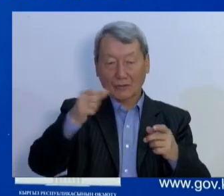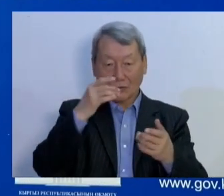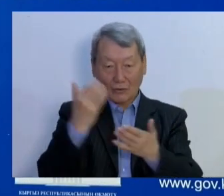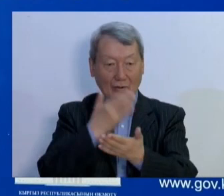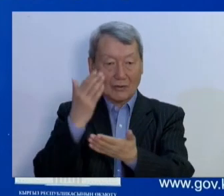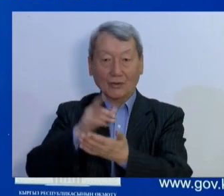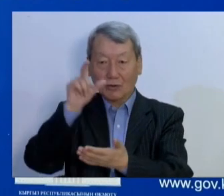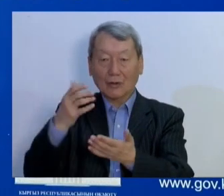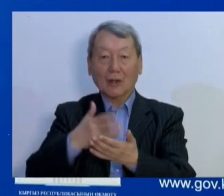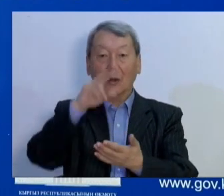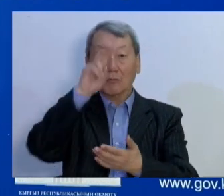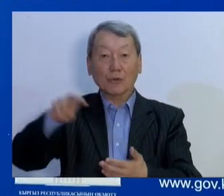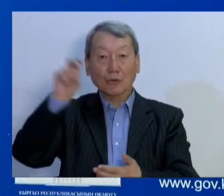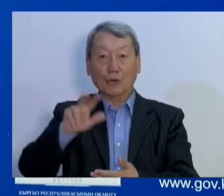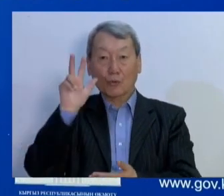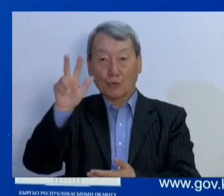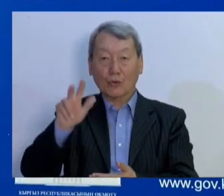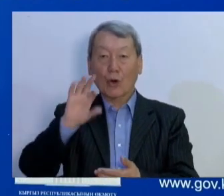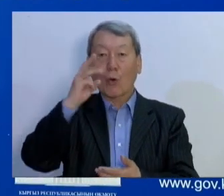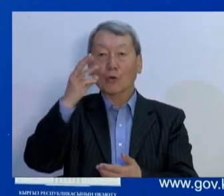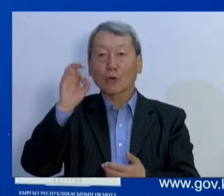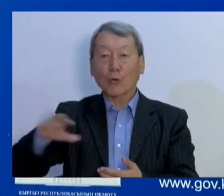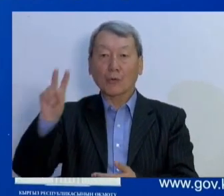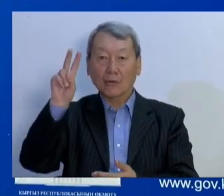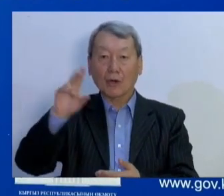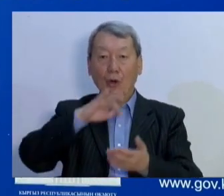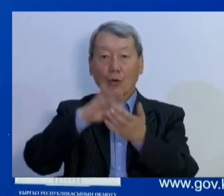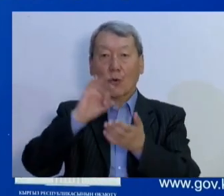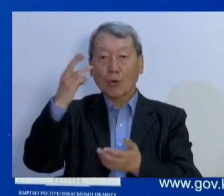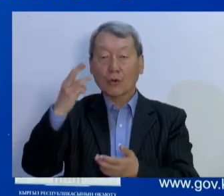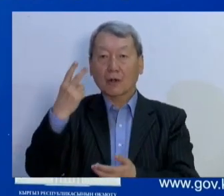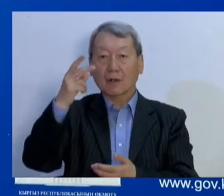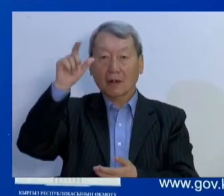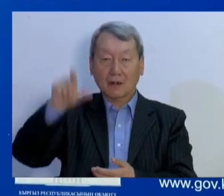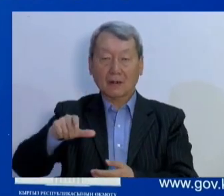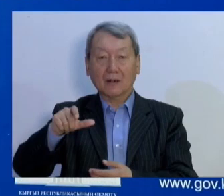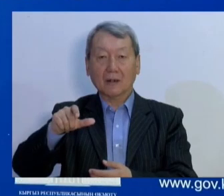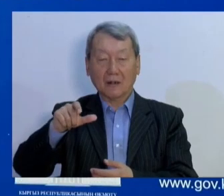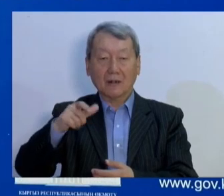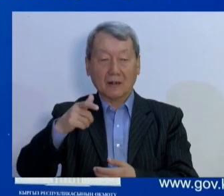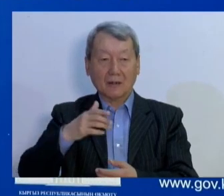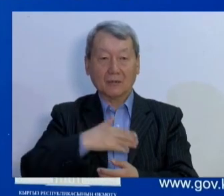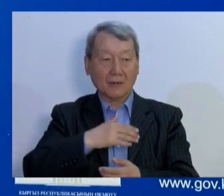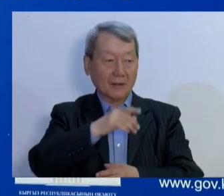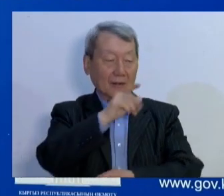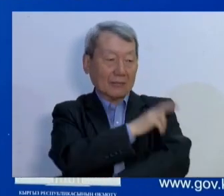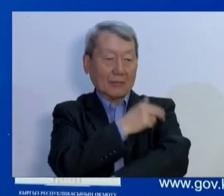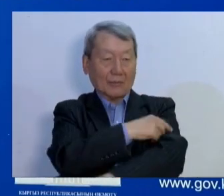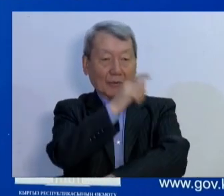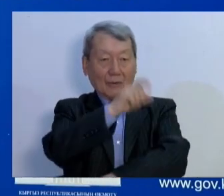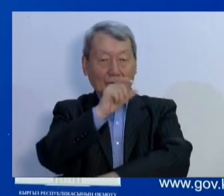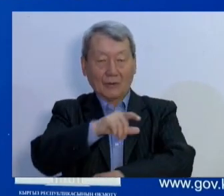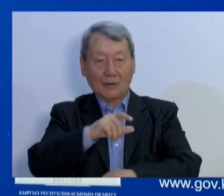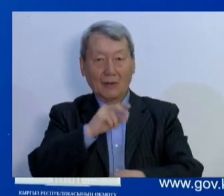атат. Бишкек шаарынан 3, Ош областынан 2, Ош шаарынан 2 жанагындай биздин